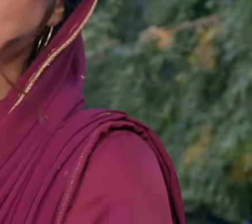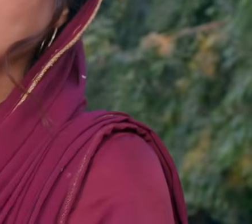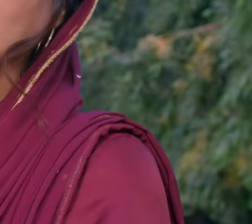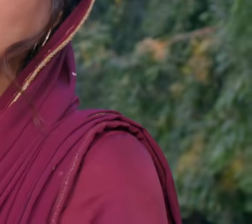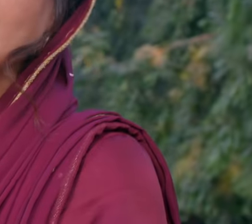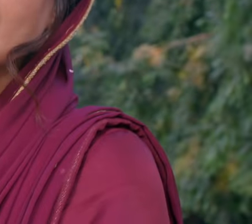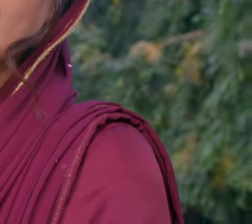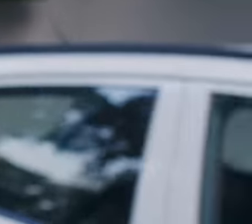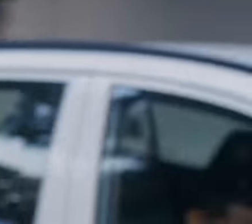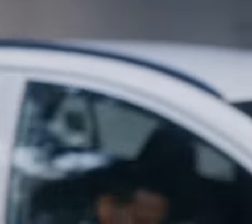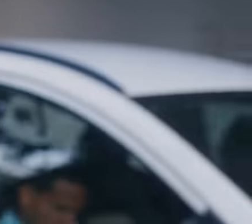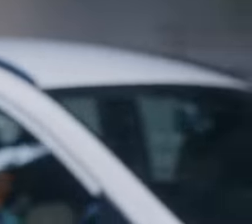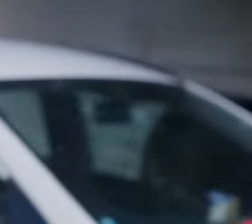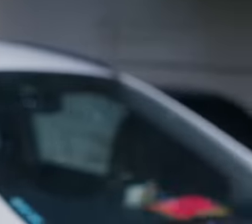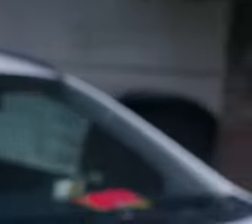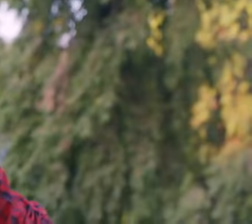है।